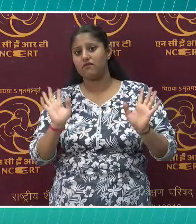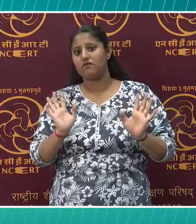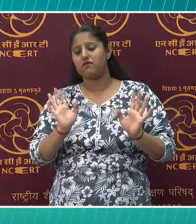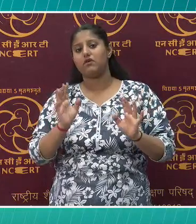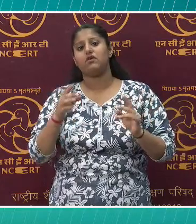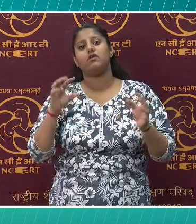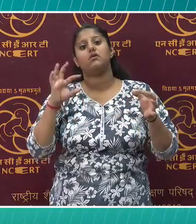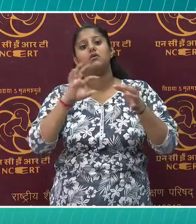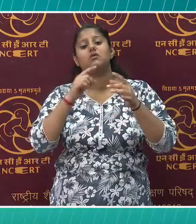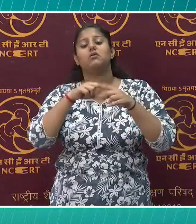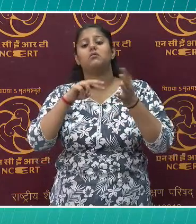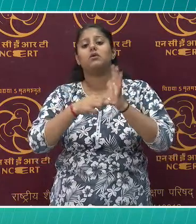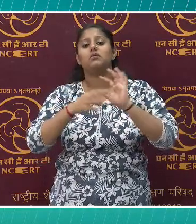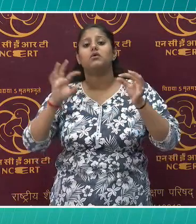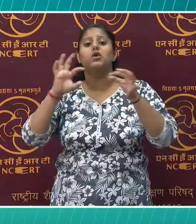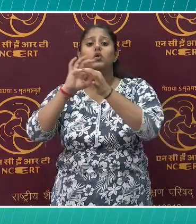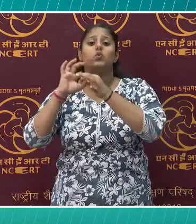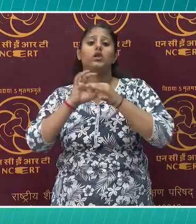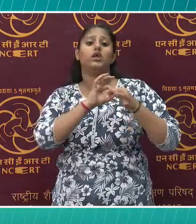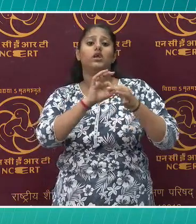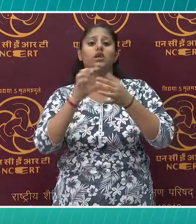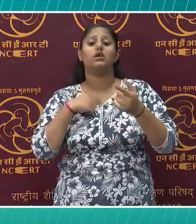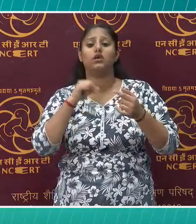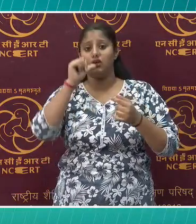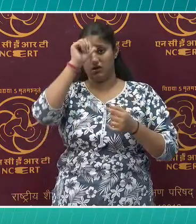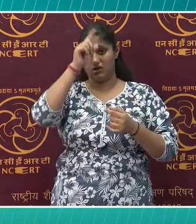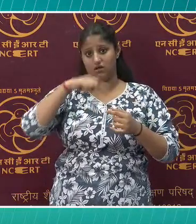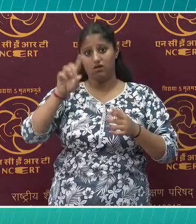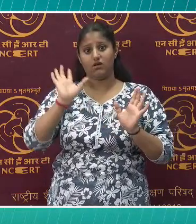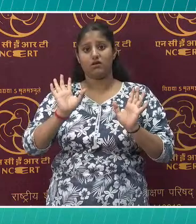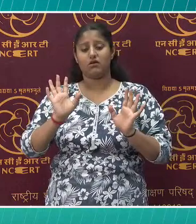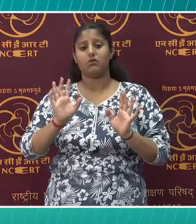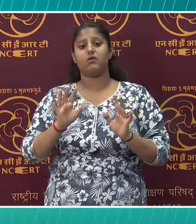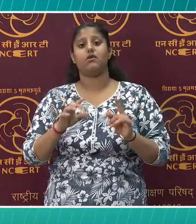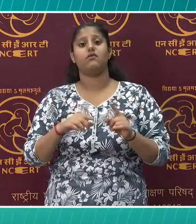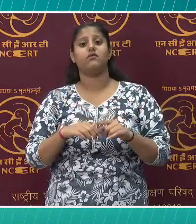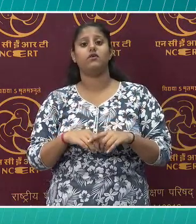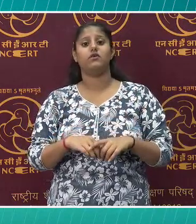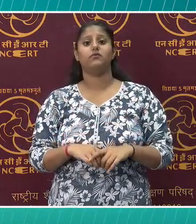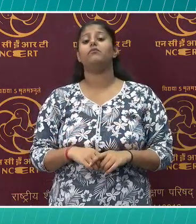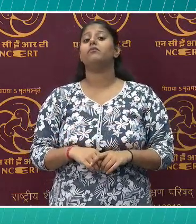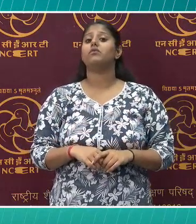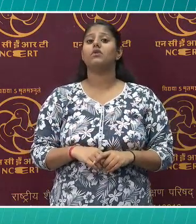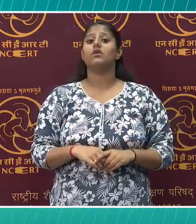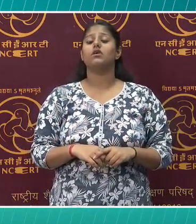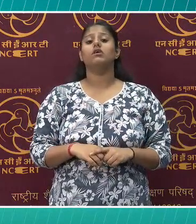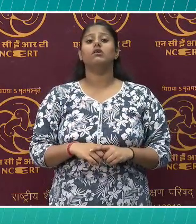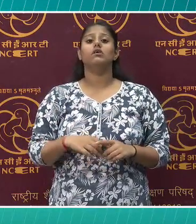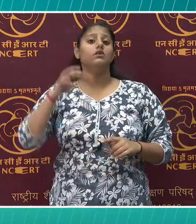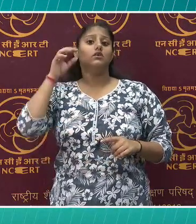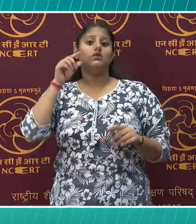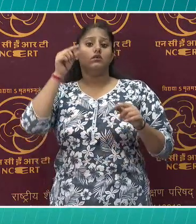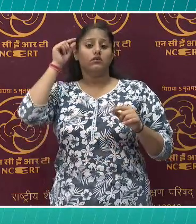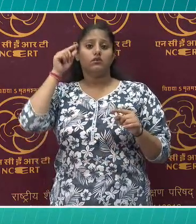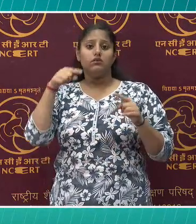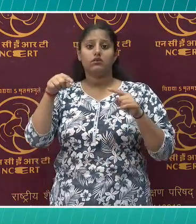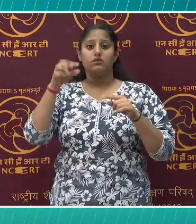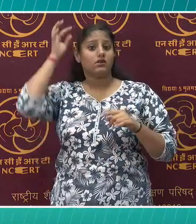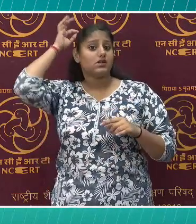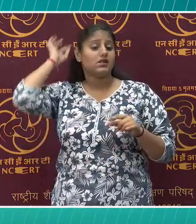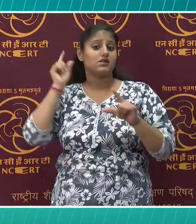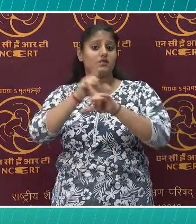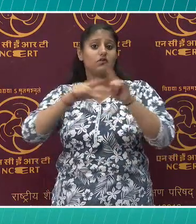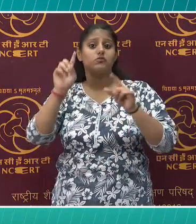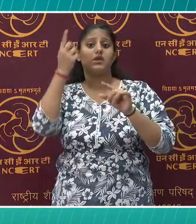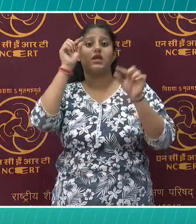इन डाइवर्सिटी, एंड वी से कि हिंद देश के निवासी सभी जन एक हैं, हाँ, लेकिन रंग